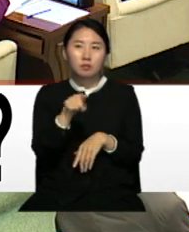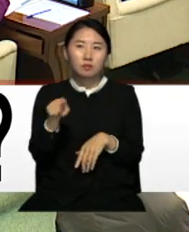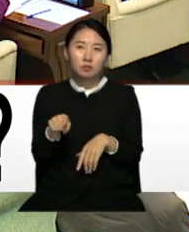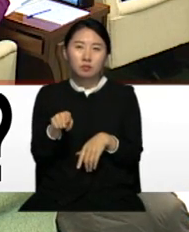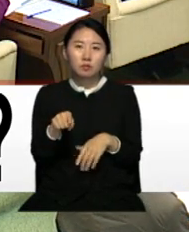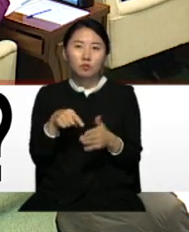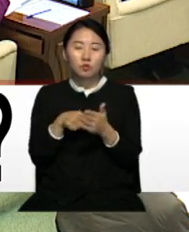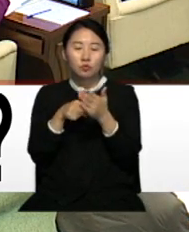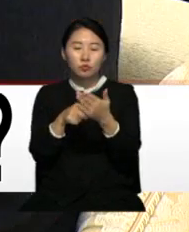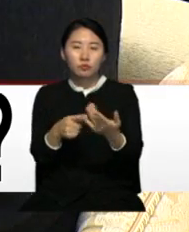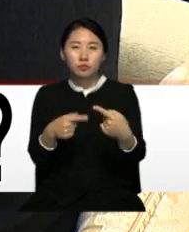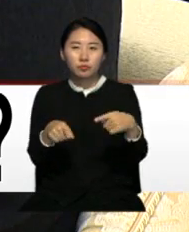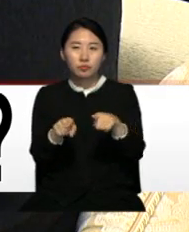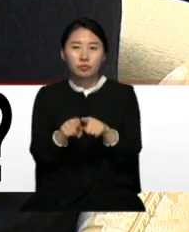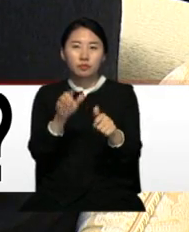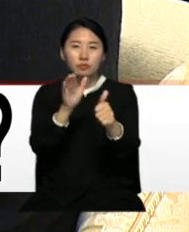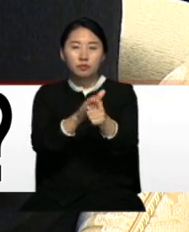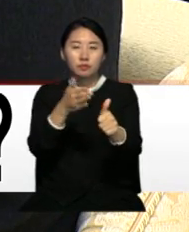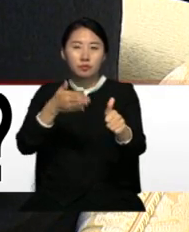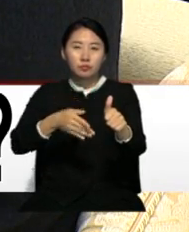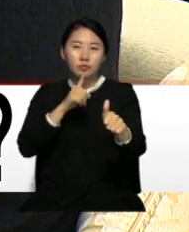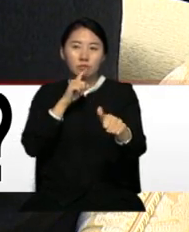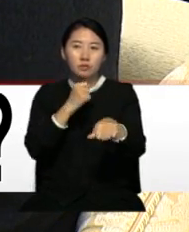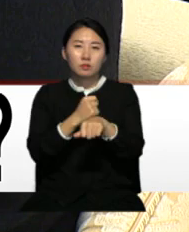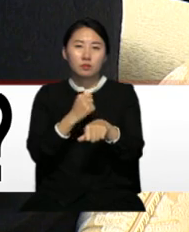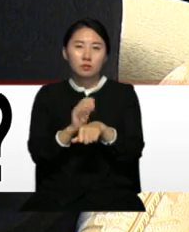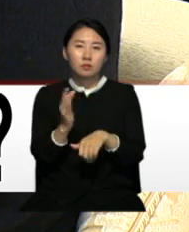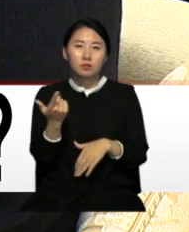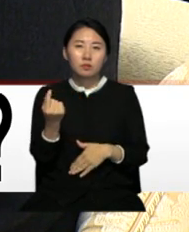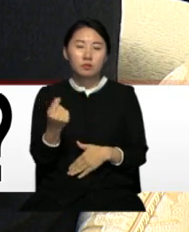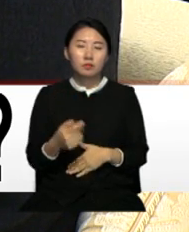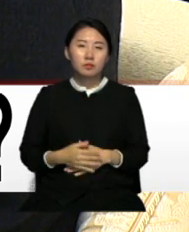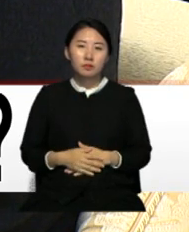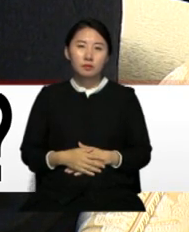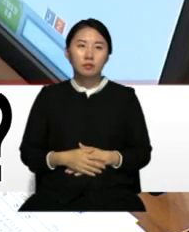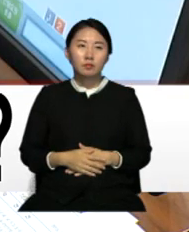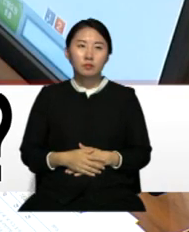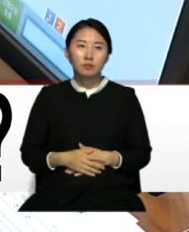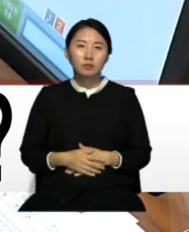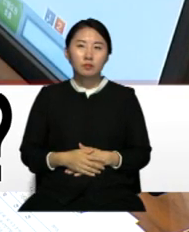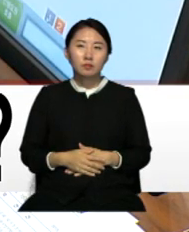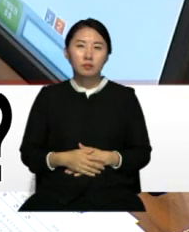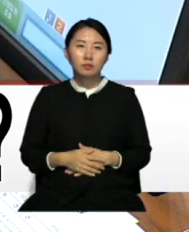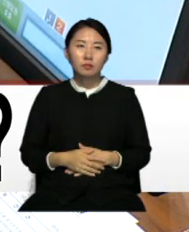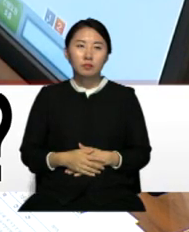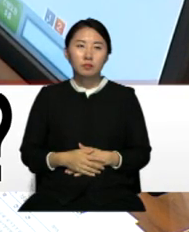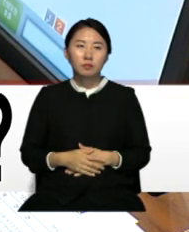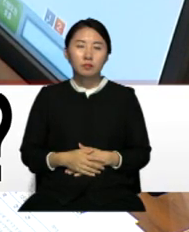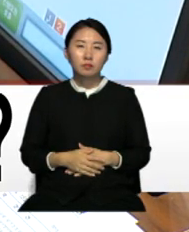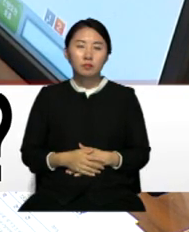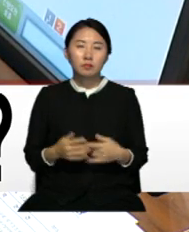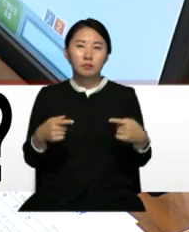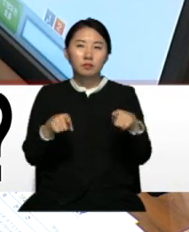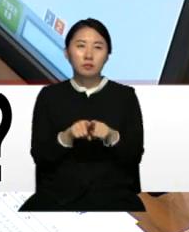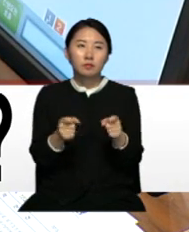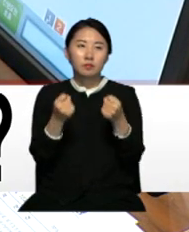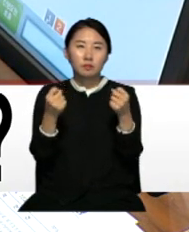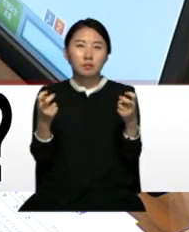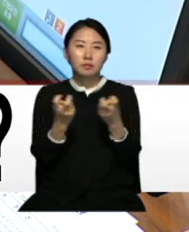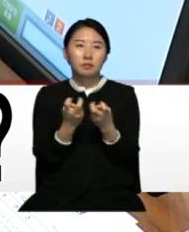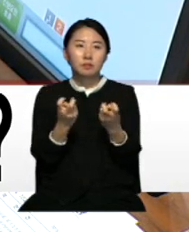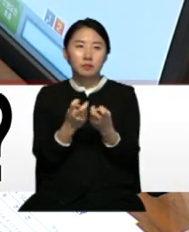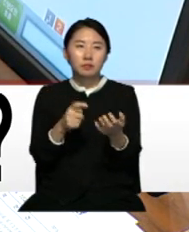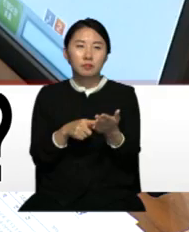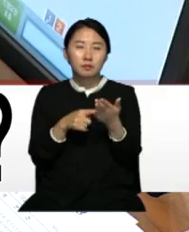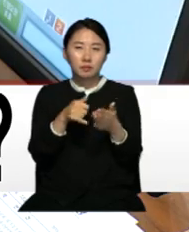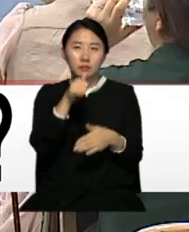책임까지 함께 묻는 그런 제도적 보완이 필요하다고 생각을 합니다. 네, 모쪼록 합리적인 협치 방안이 나올 수